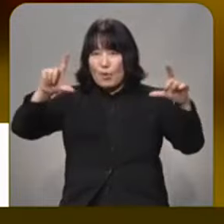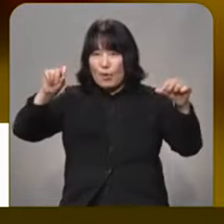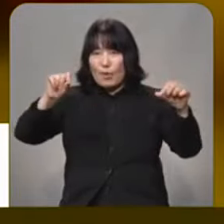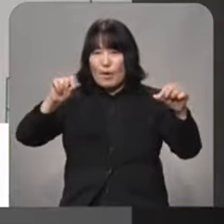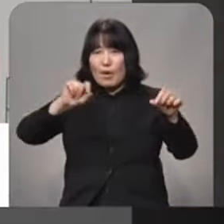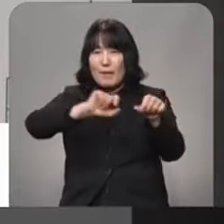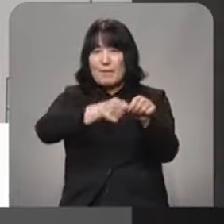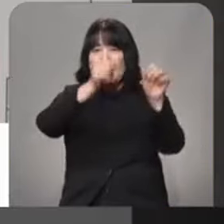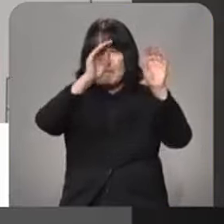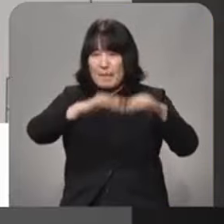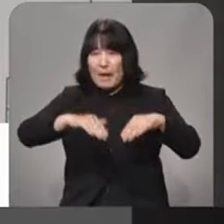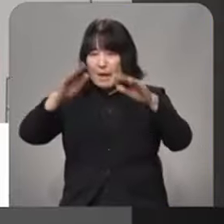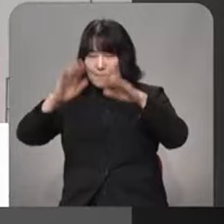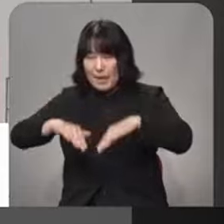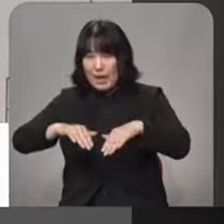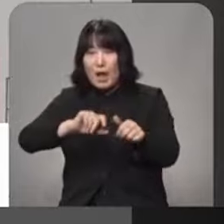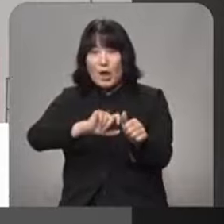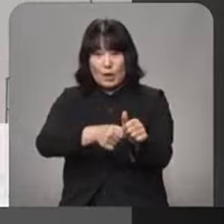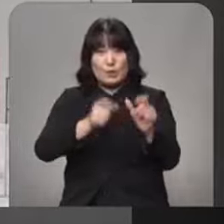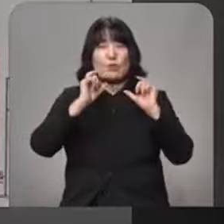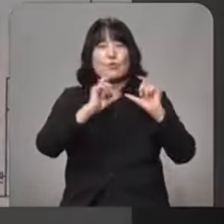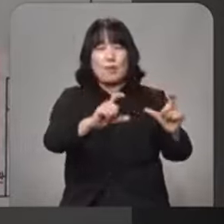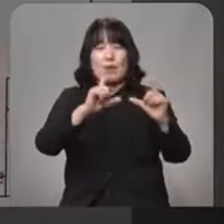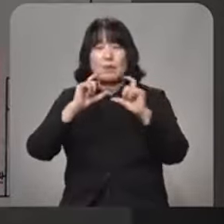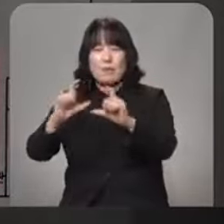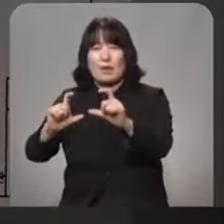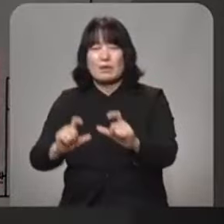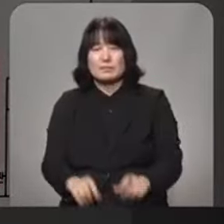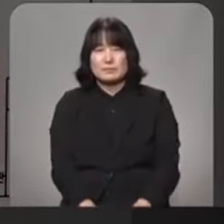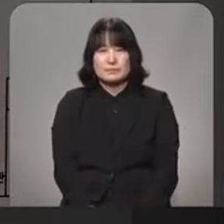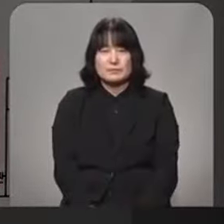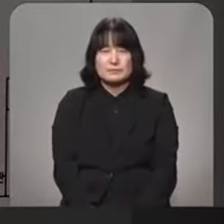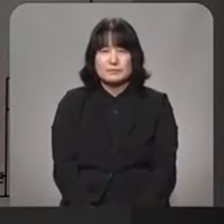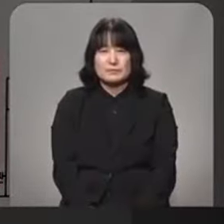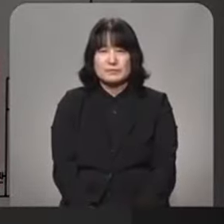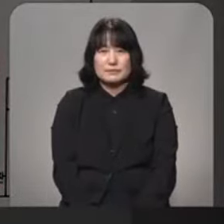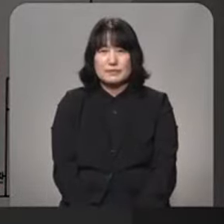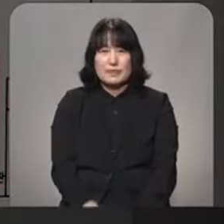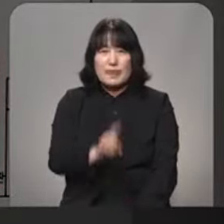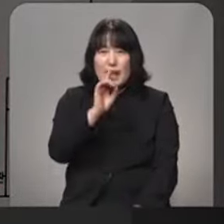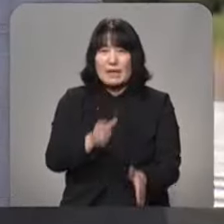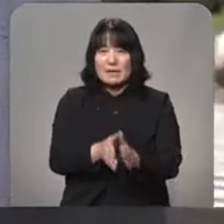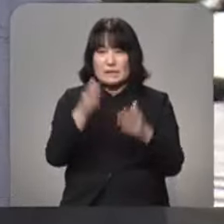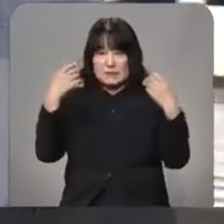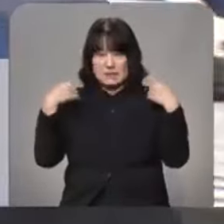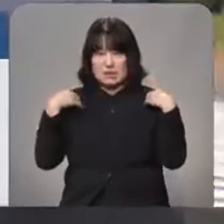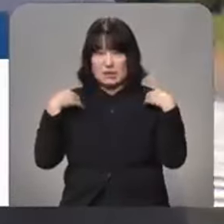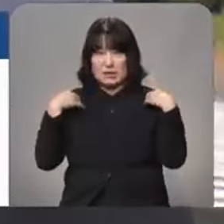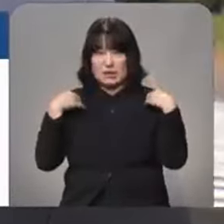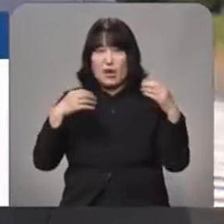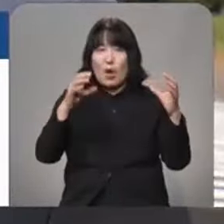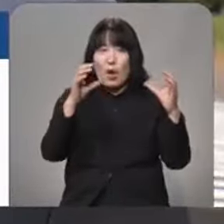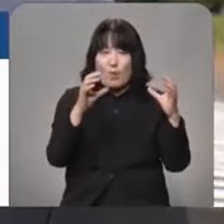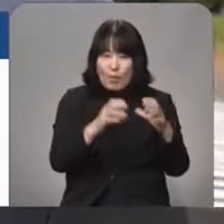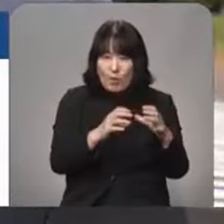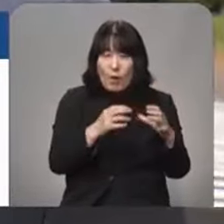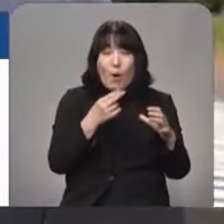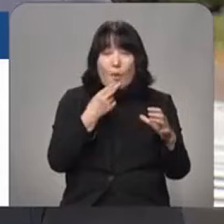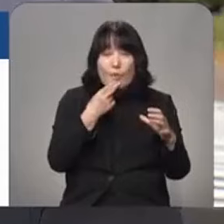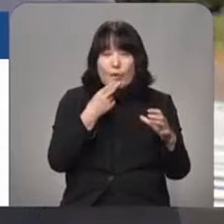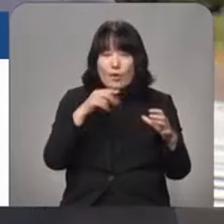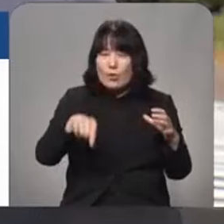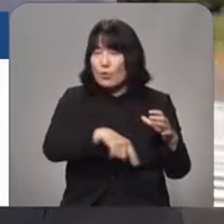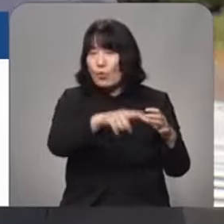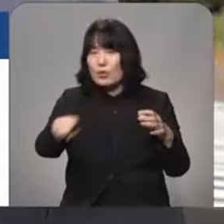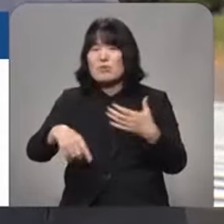강제 철거하고 수백만 원의 과태료까지 부과했습니다. 강릉시는 이제 집회가 열리지 않을 경우에는 이건